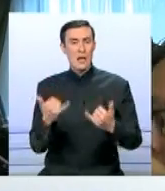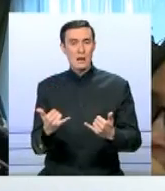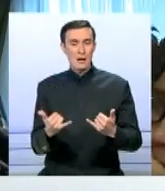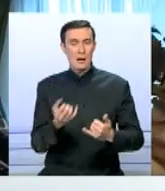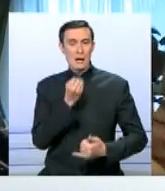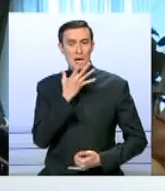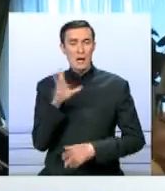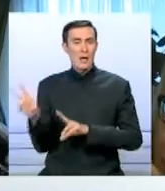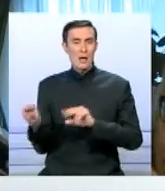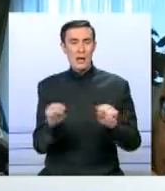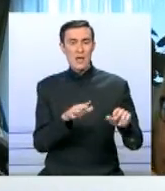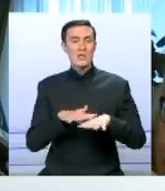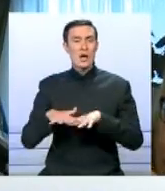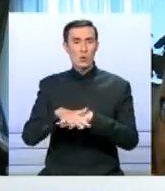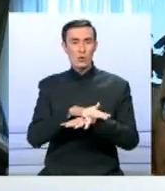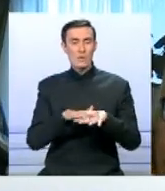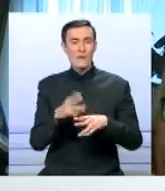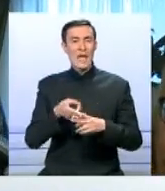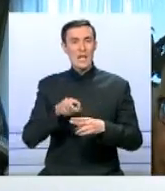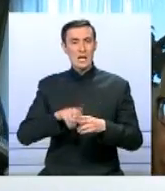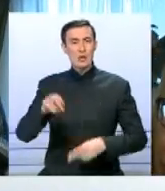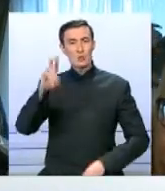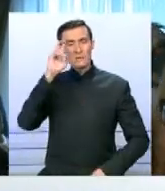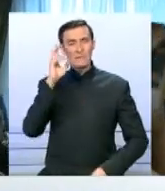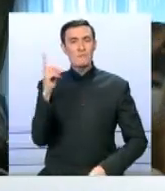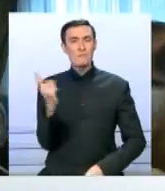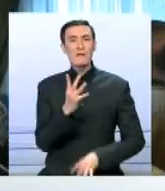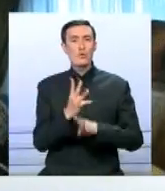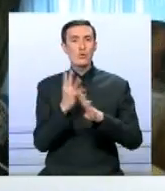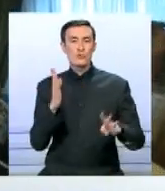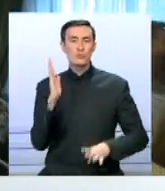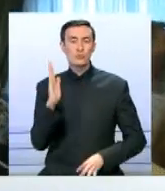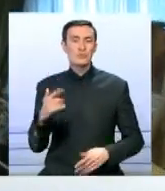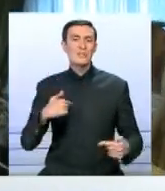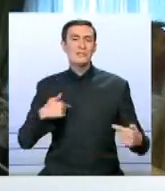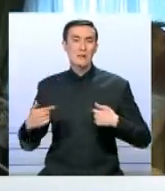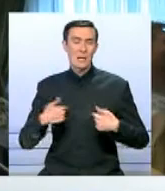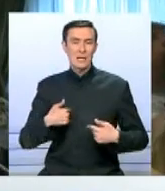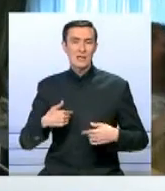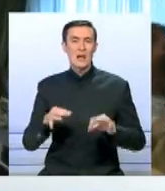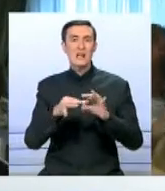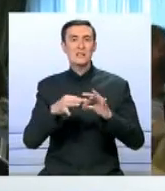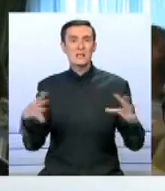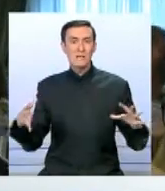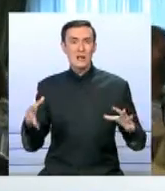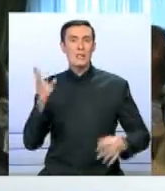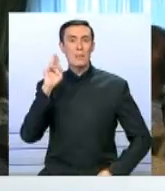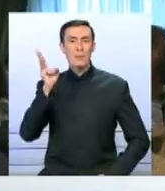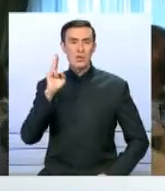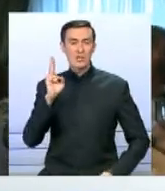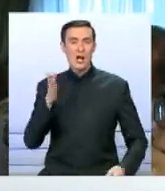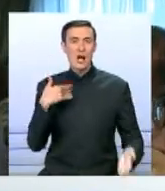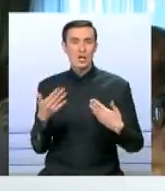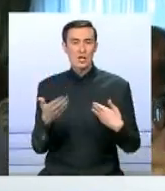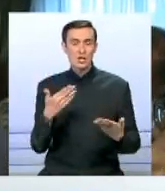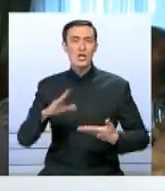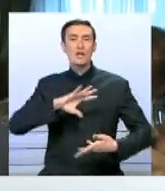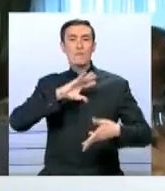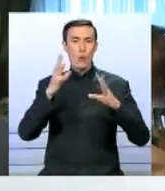народов этих стран, которые в первую очередь будут страдать от разрыва дипломатических отношений и в